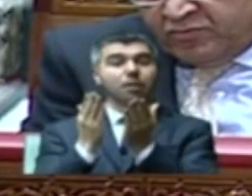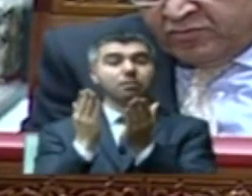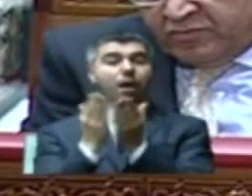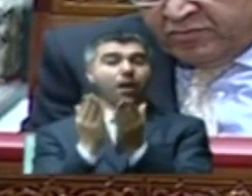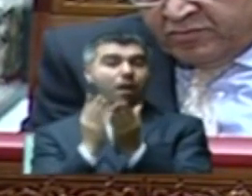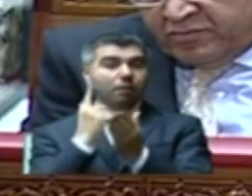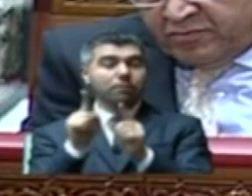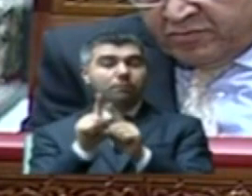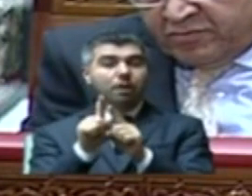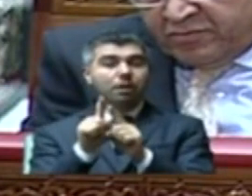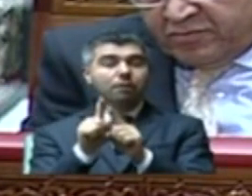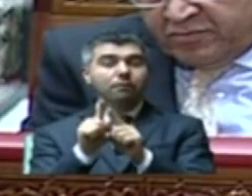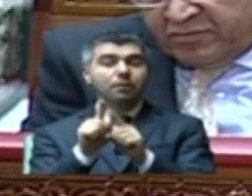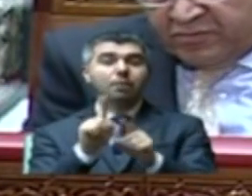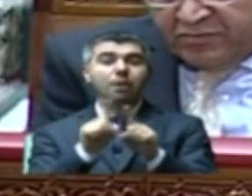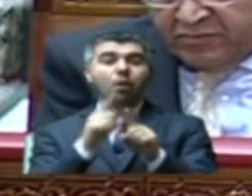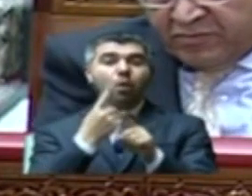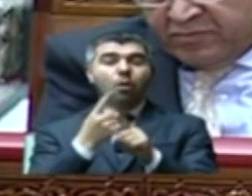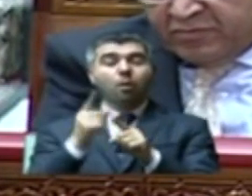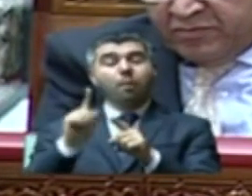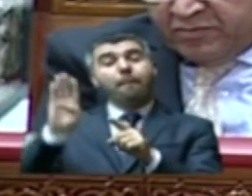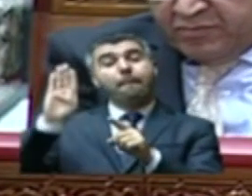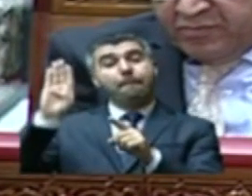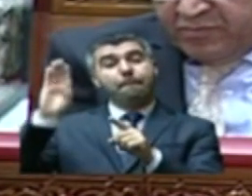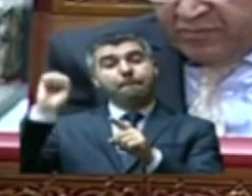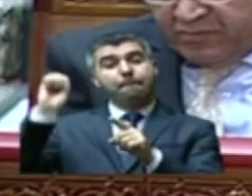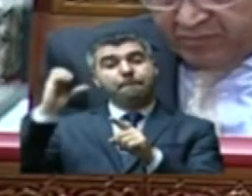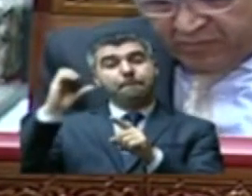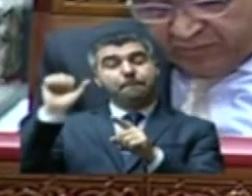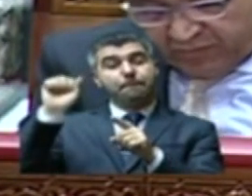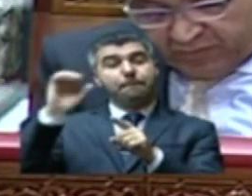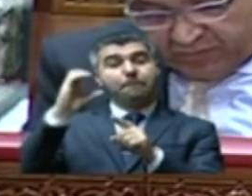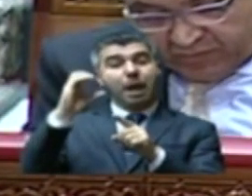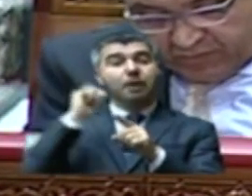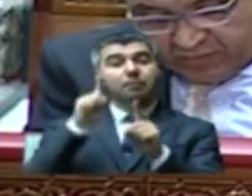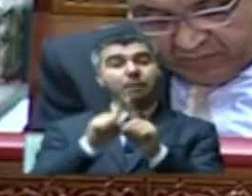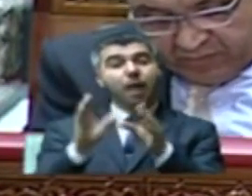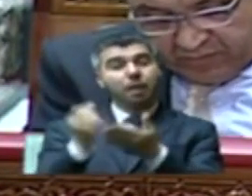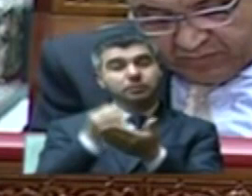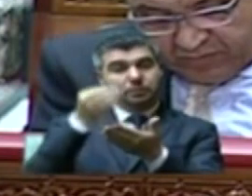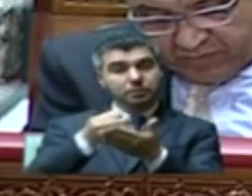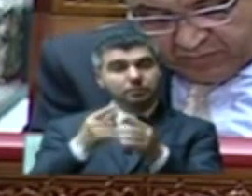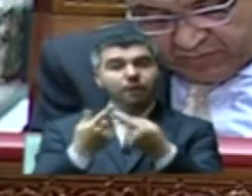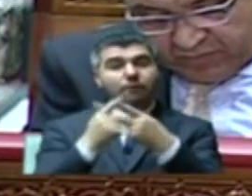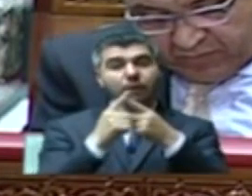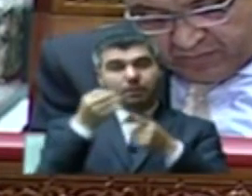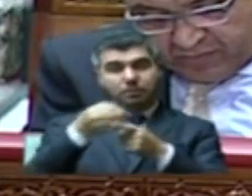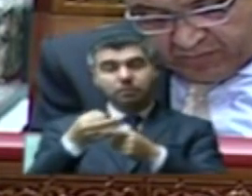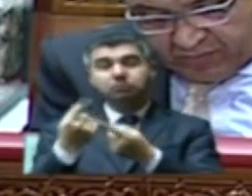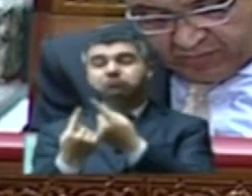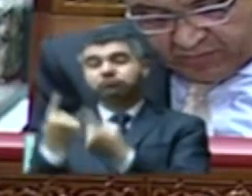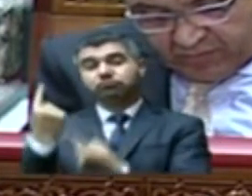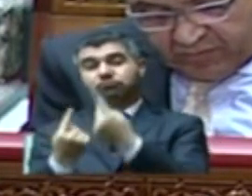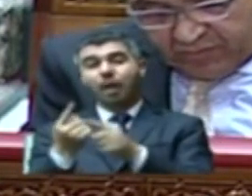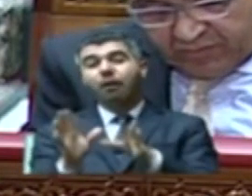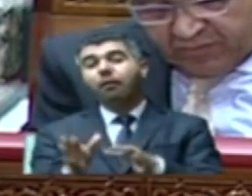ويدخل بالبكالوريا يدوز شي مباراه يدخل جامعه ولا اي شيء من هذا القبيل، ومن بعد ذلك يمشي عادي